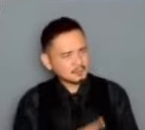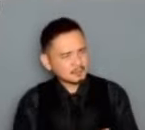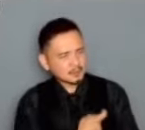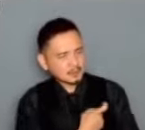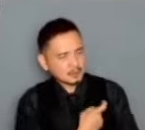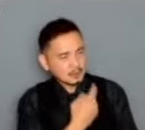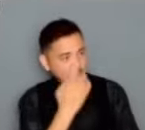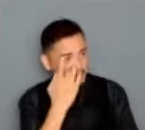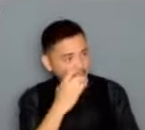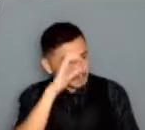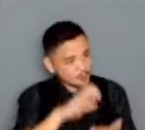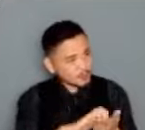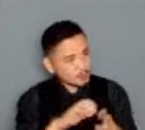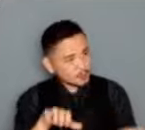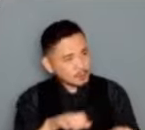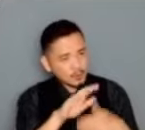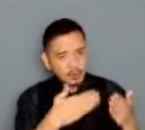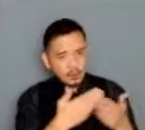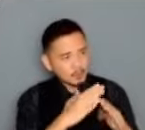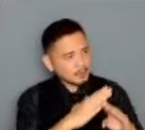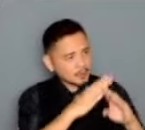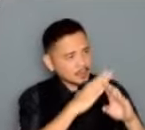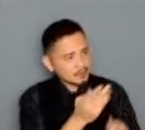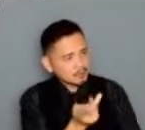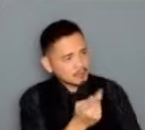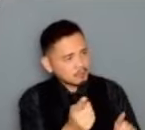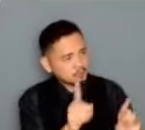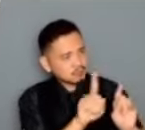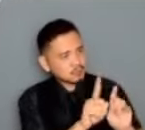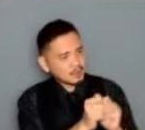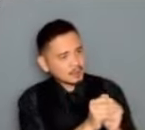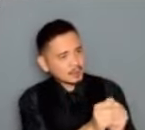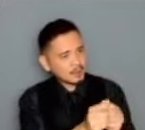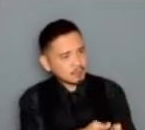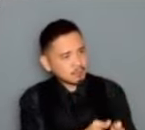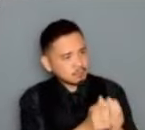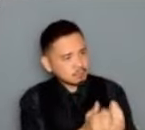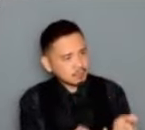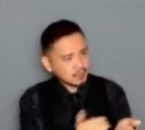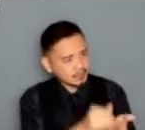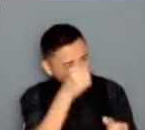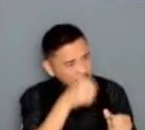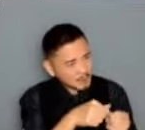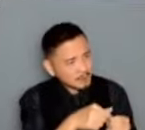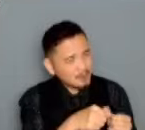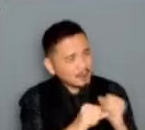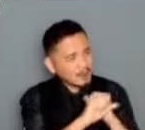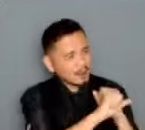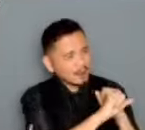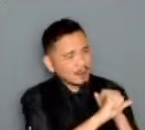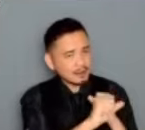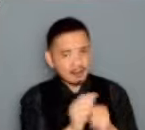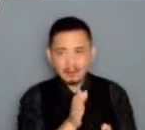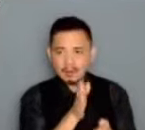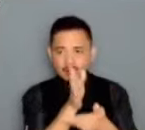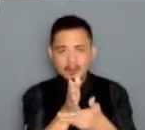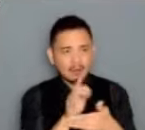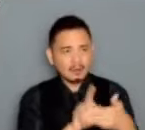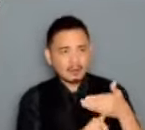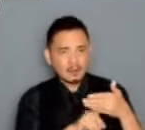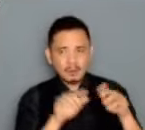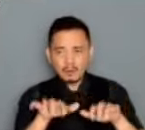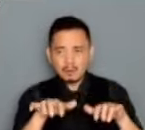everything to protect you. You ran together, di ba? Sama-sama tayo, babangon muli. Pupunta ka sa rally, tatawagan yung presidente